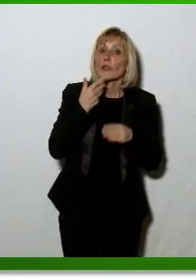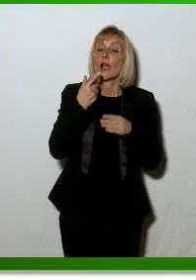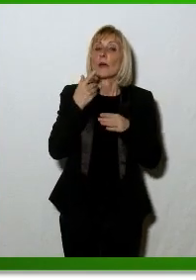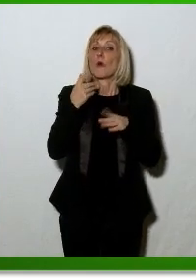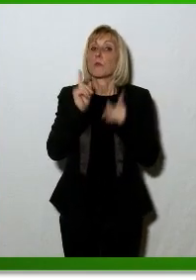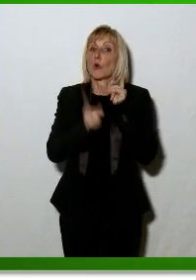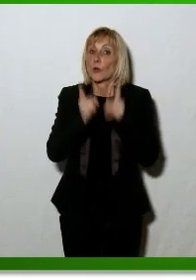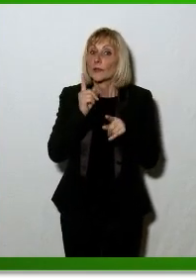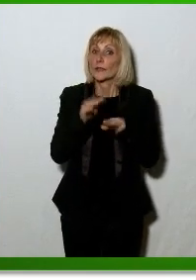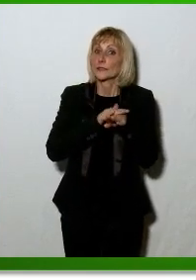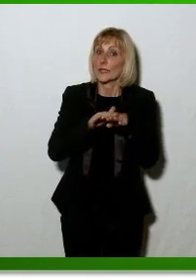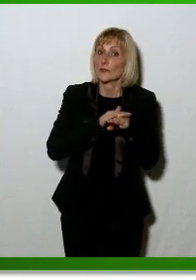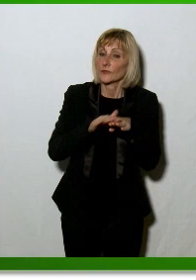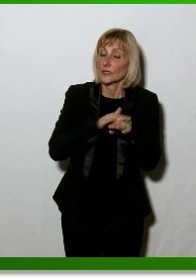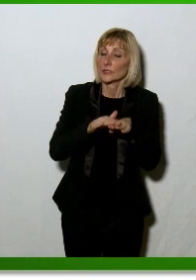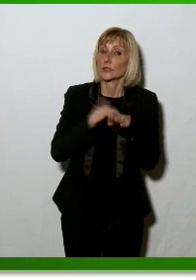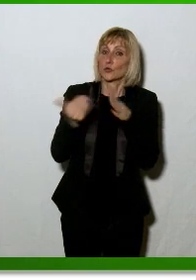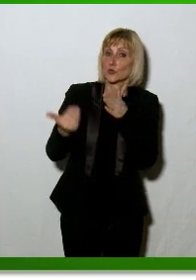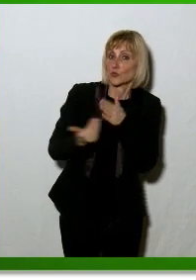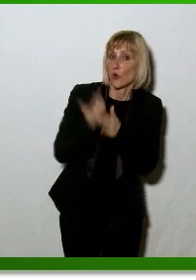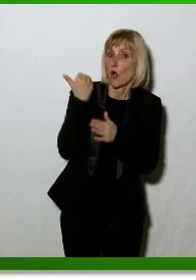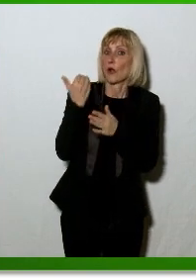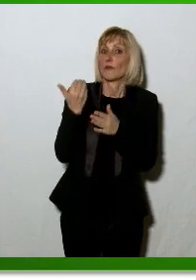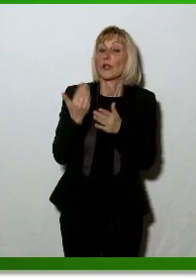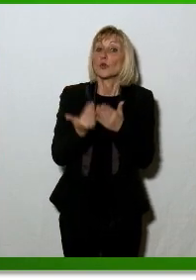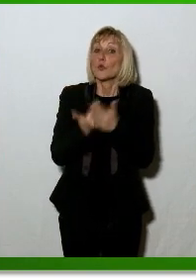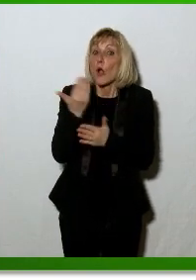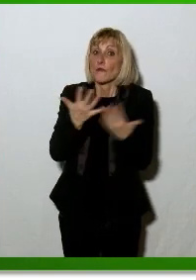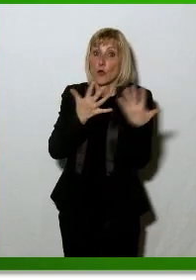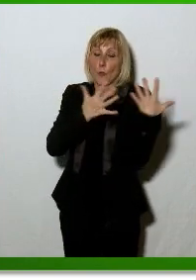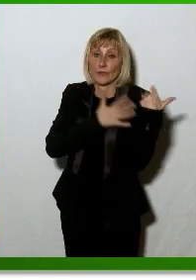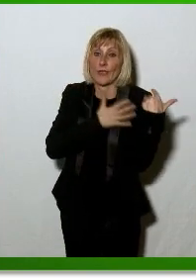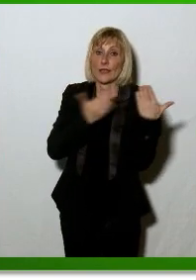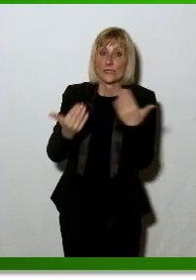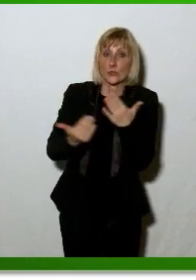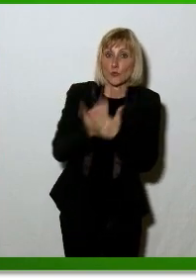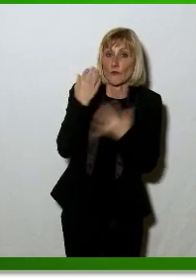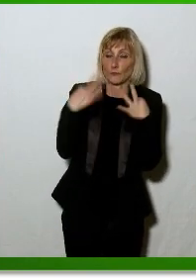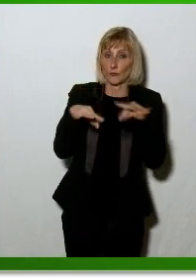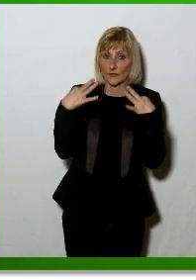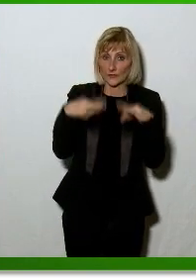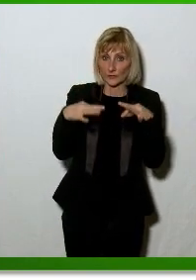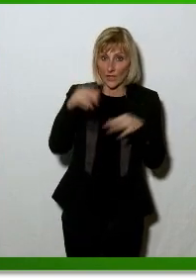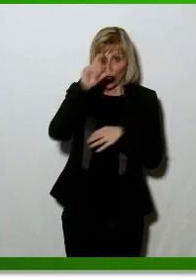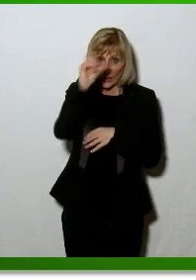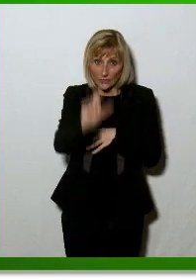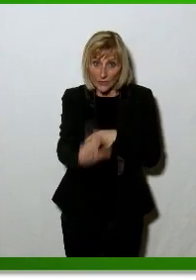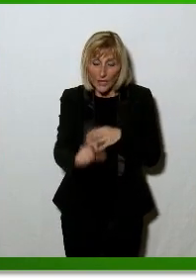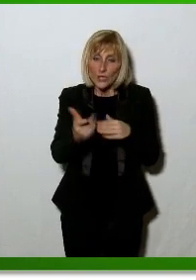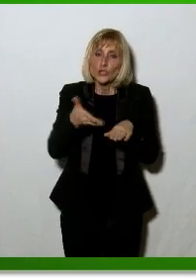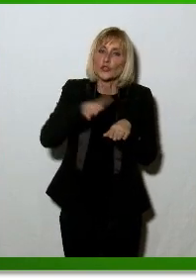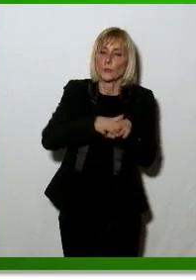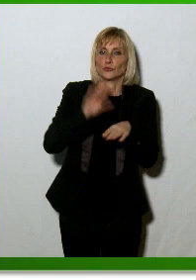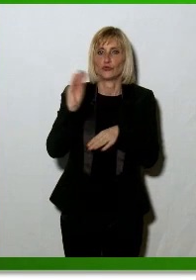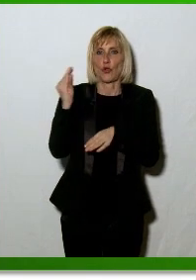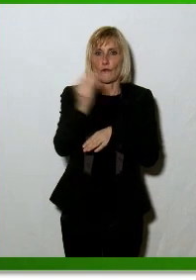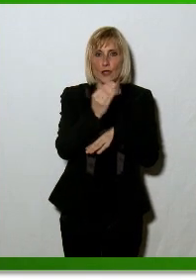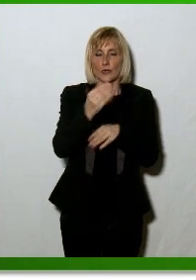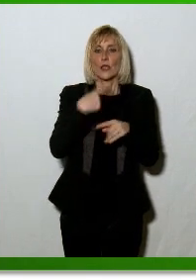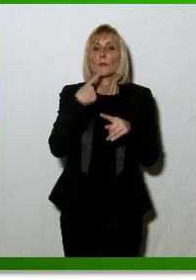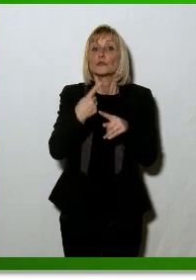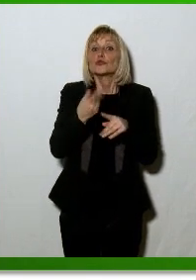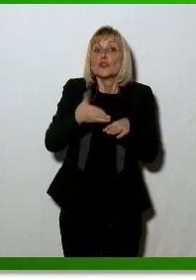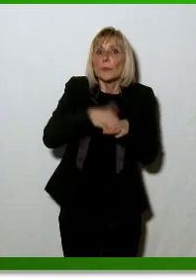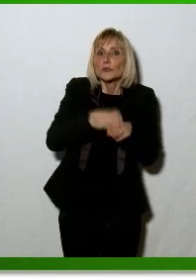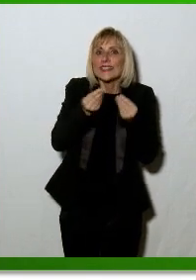nuovi in grado di trattenere nuove competenze e professionalità nel paese in generale soprattutto giovani e anche nei territori più